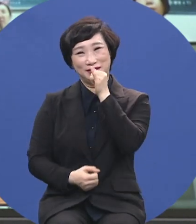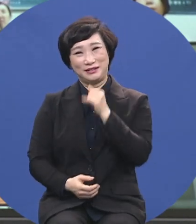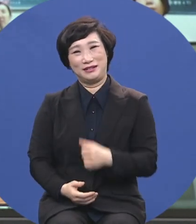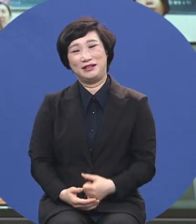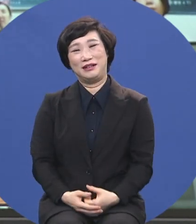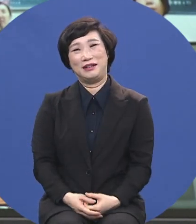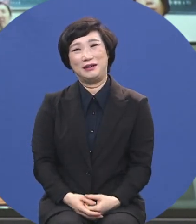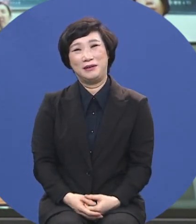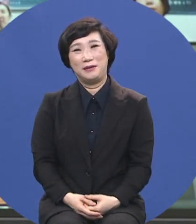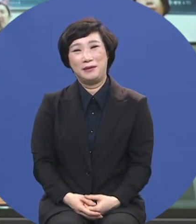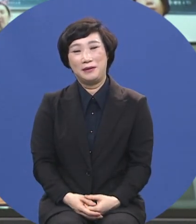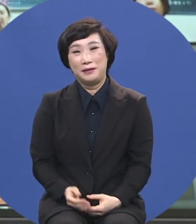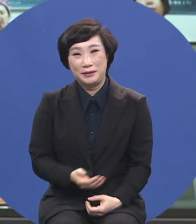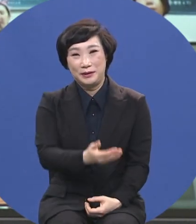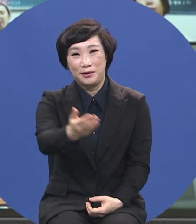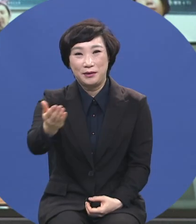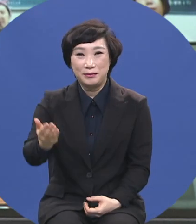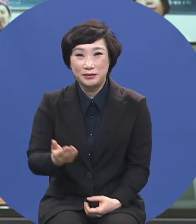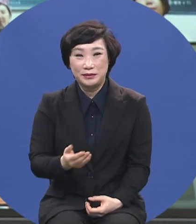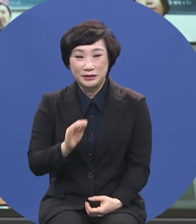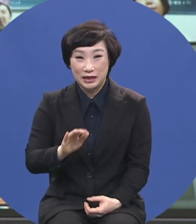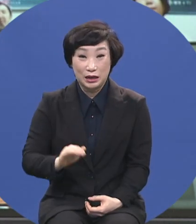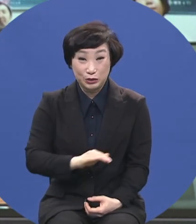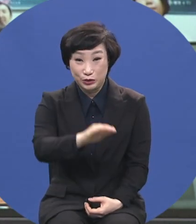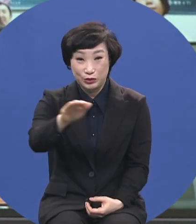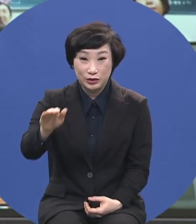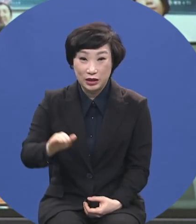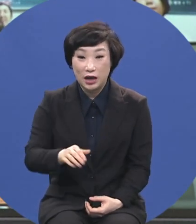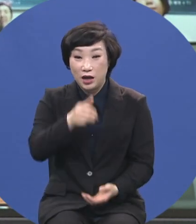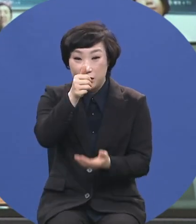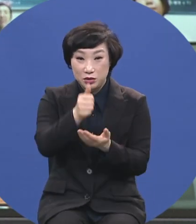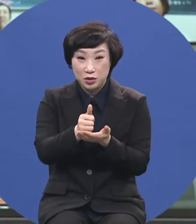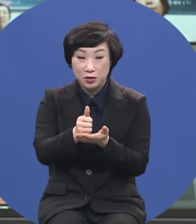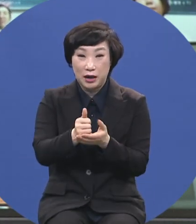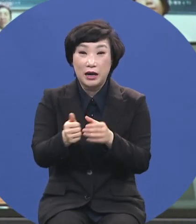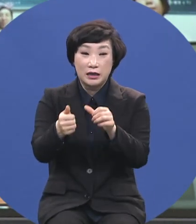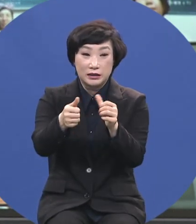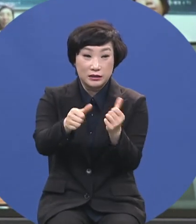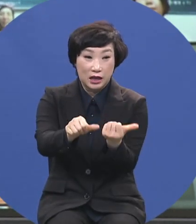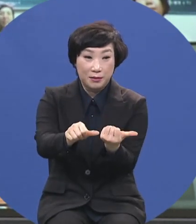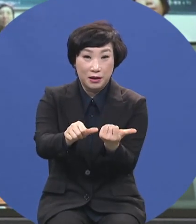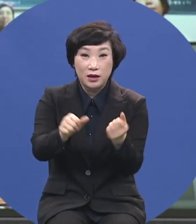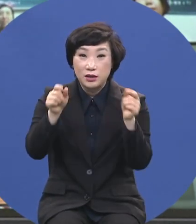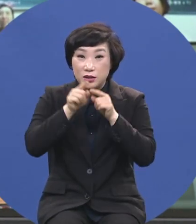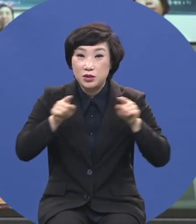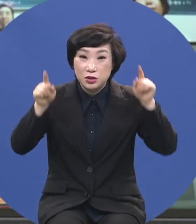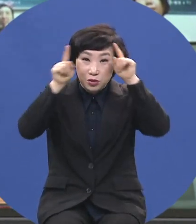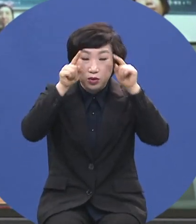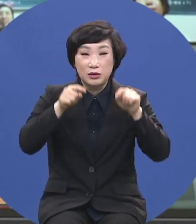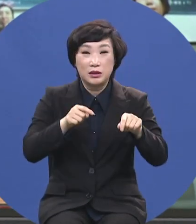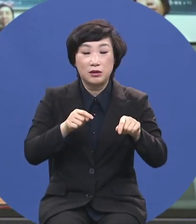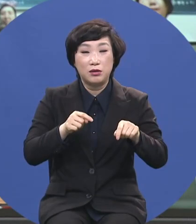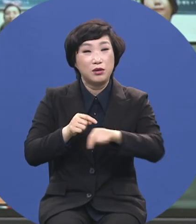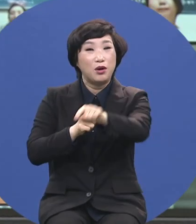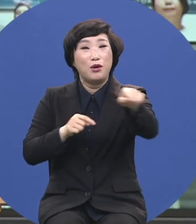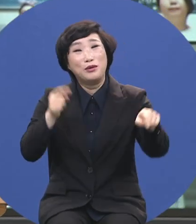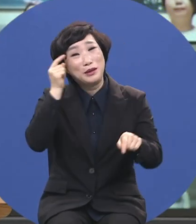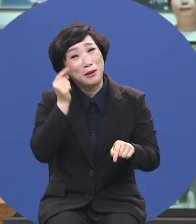그지없다 이 말입니다. 여러분, 우리가 죄와 사망과 지옥이라는